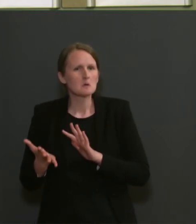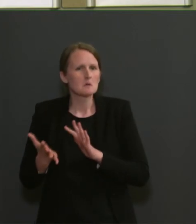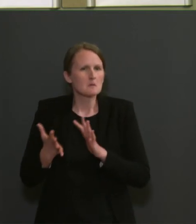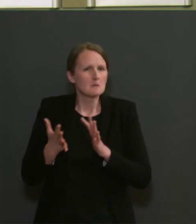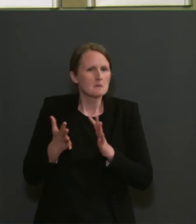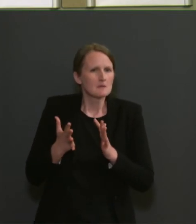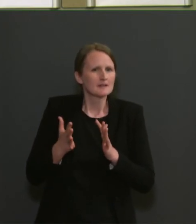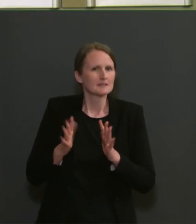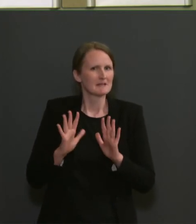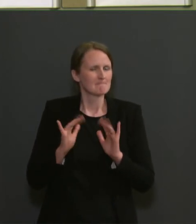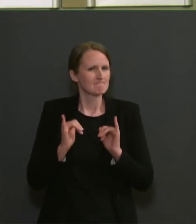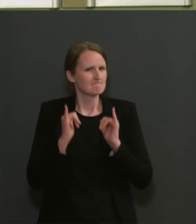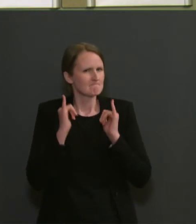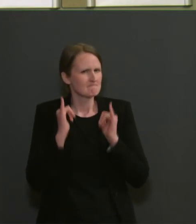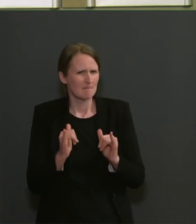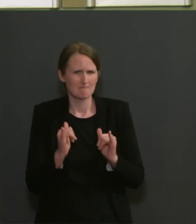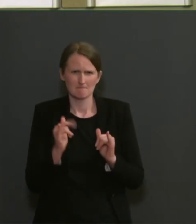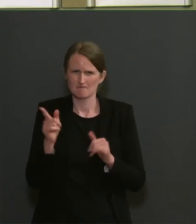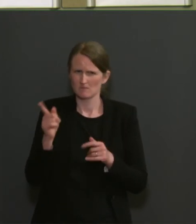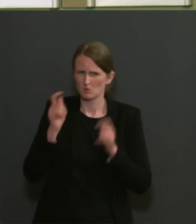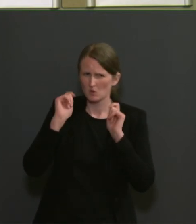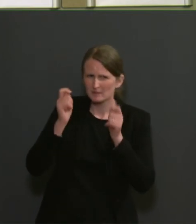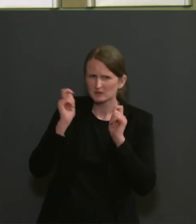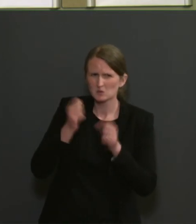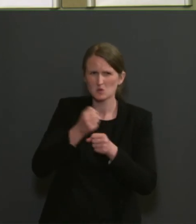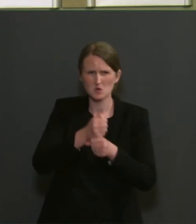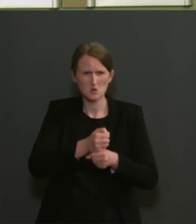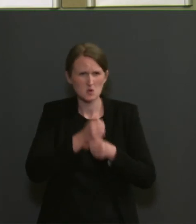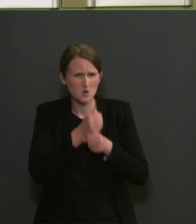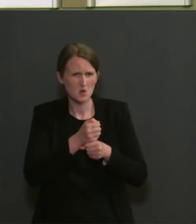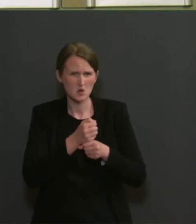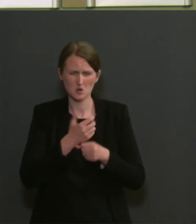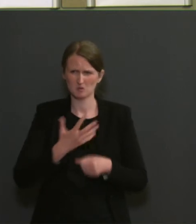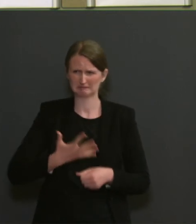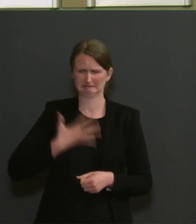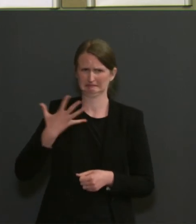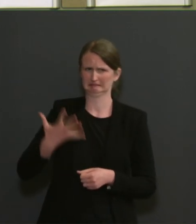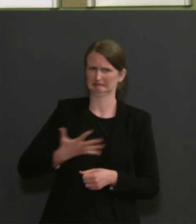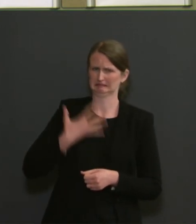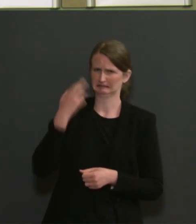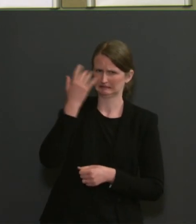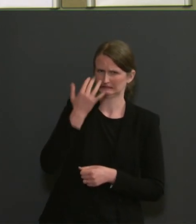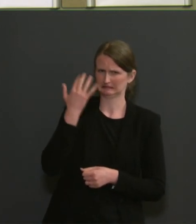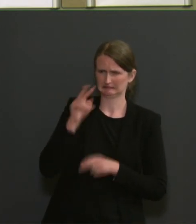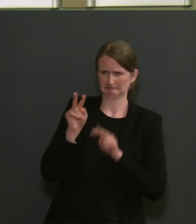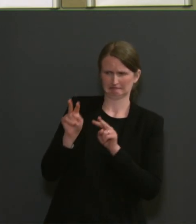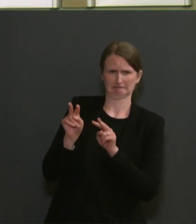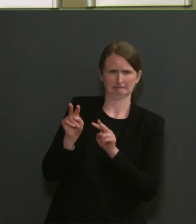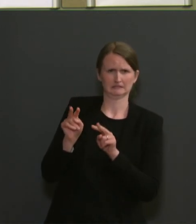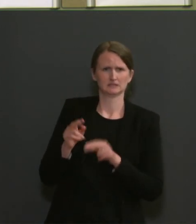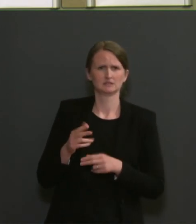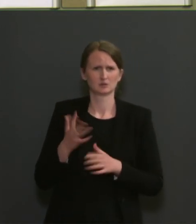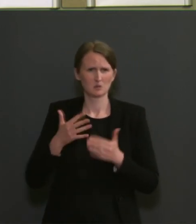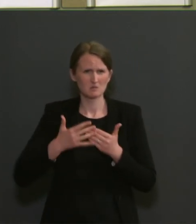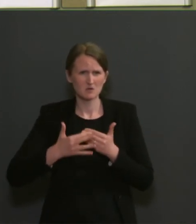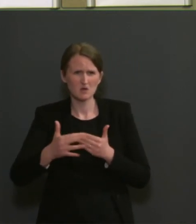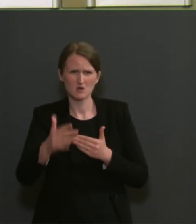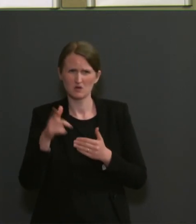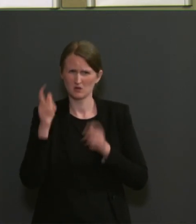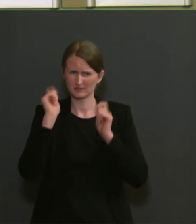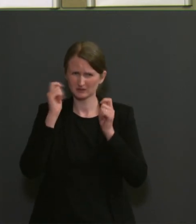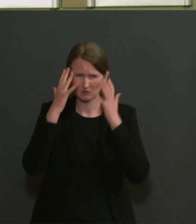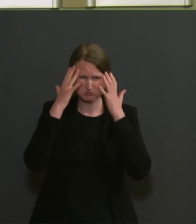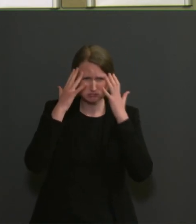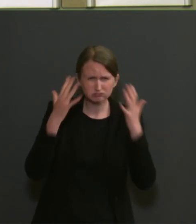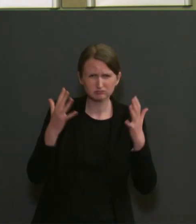préoccupante. Les heures, les jours à venir restent difficiles pour notre système de soins. Le personnel